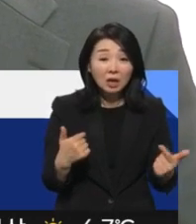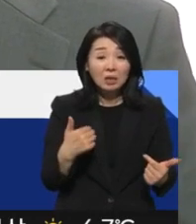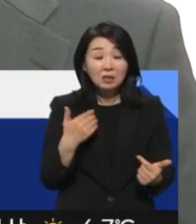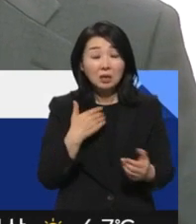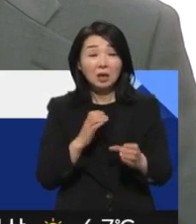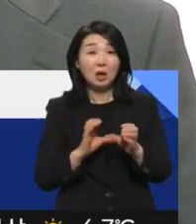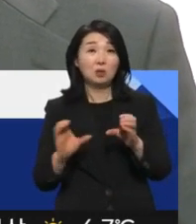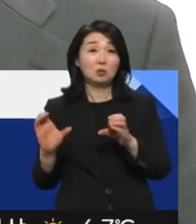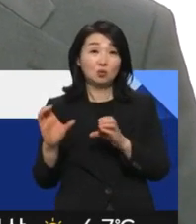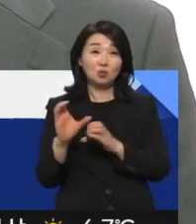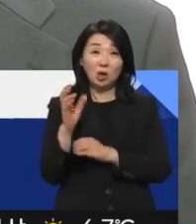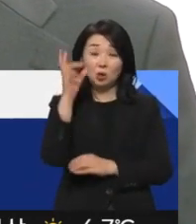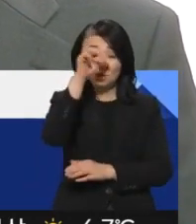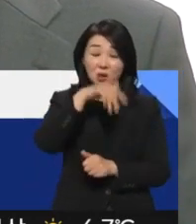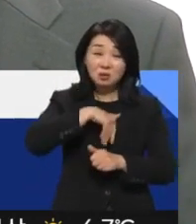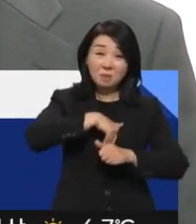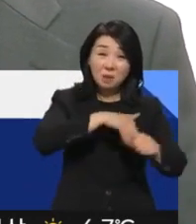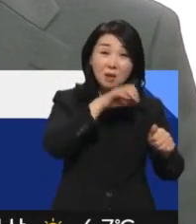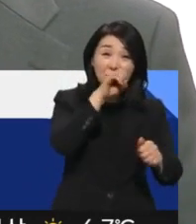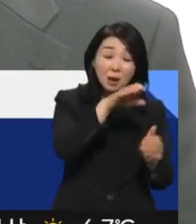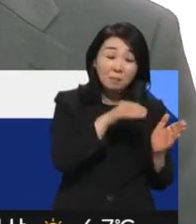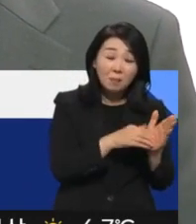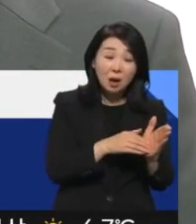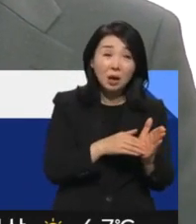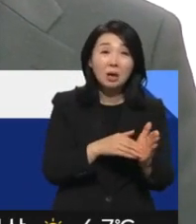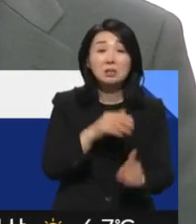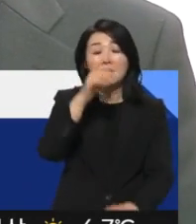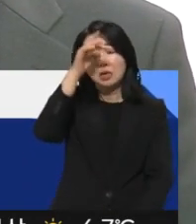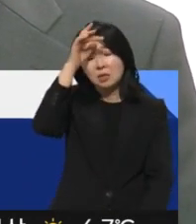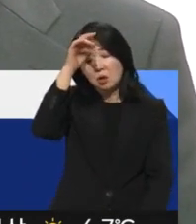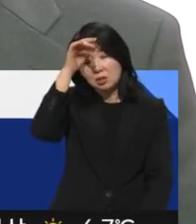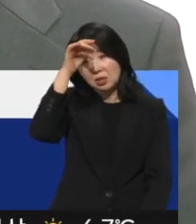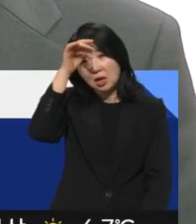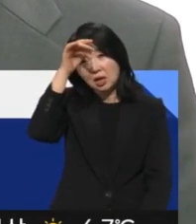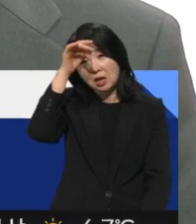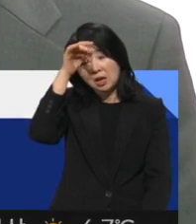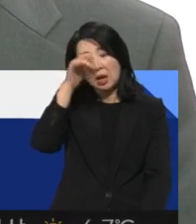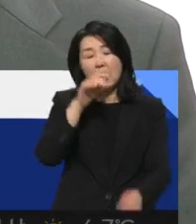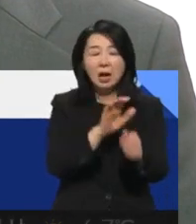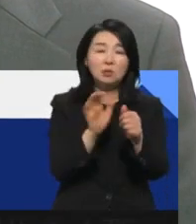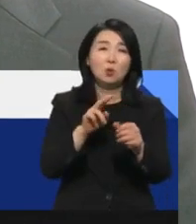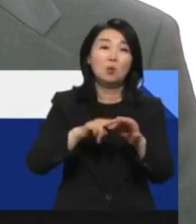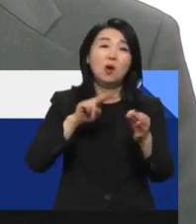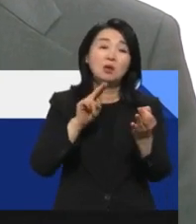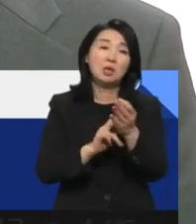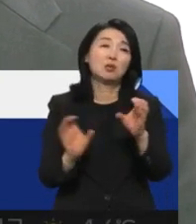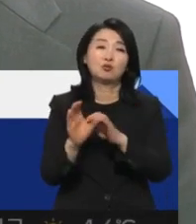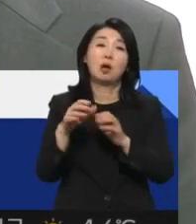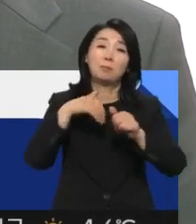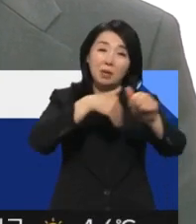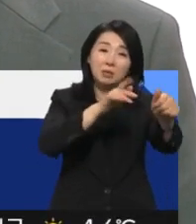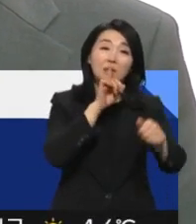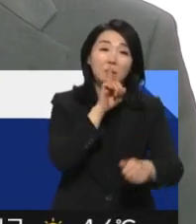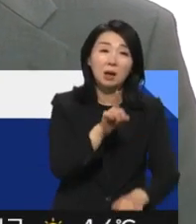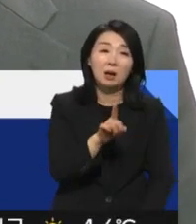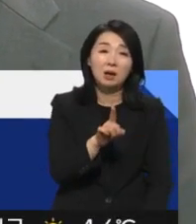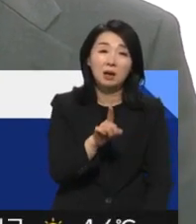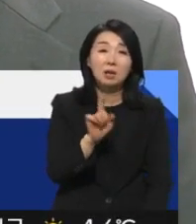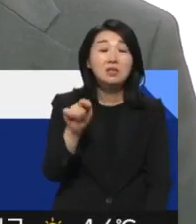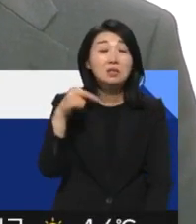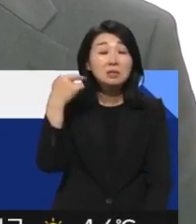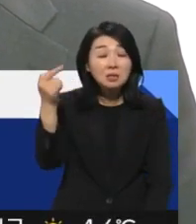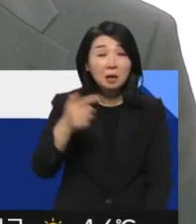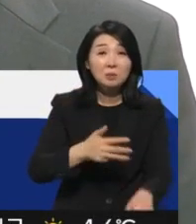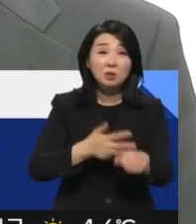추가로 배치를 하라고 이야기한 거는 경찰 기동대가 아니고 제가 형사들을 추가로 배치하라고 이야기한 거고요. 예, 그다음에